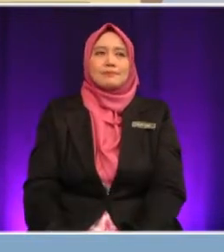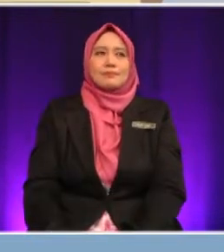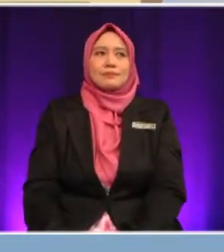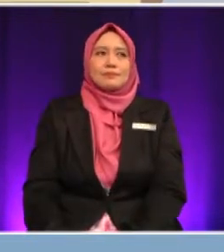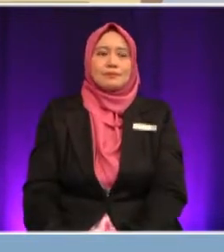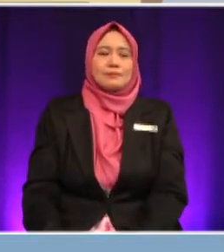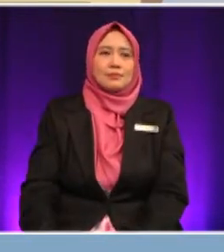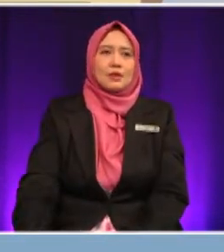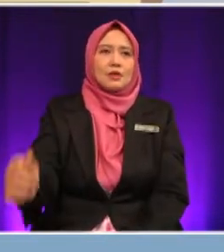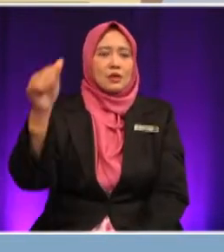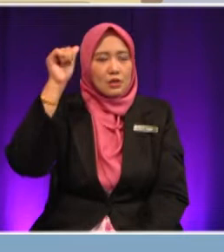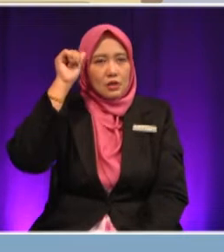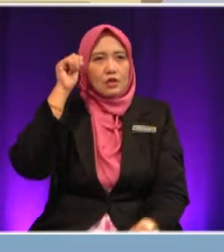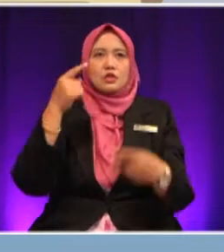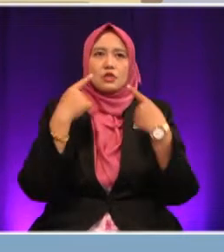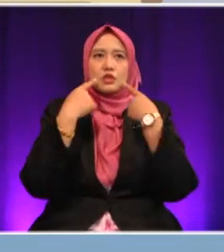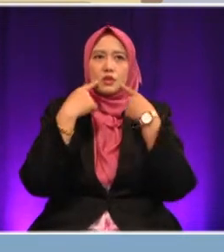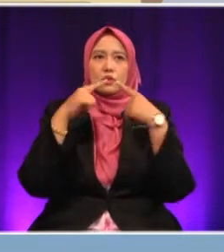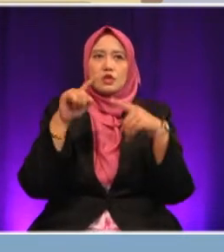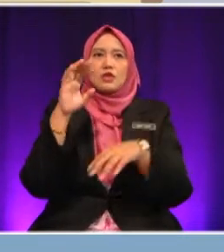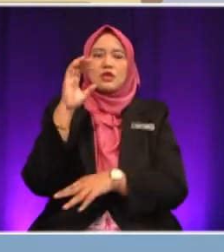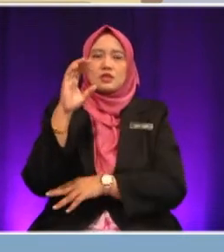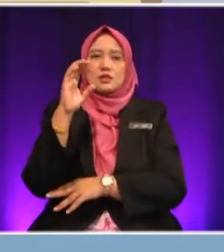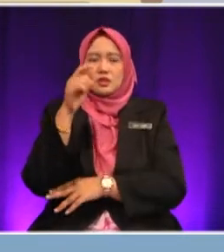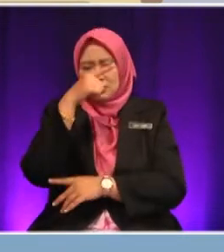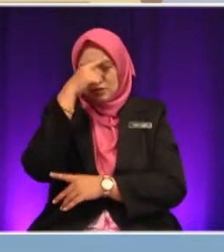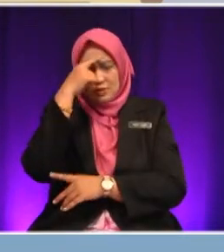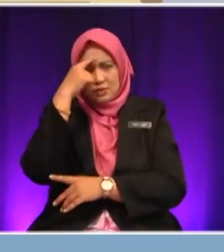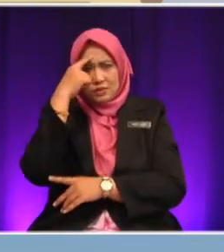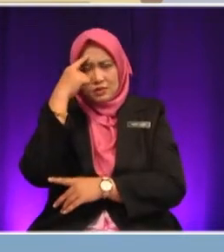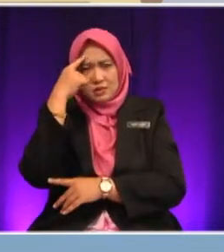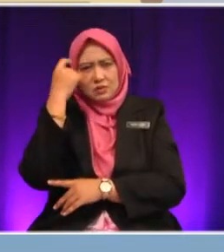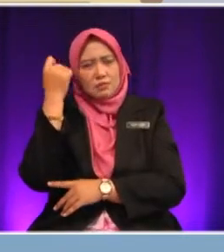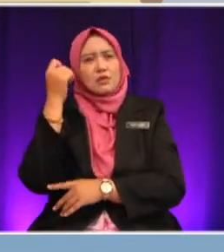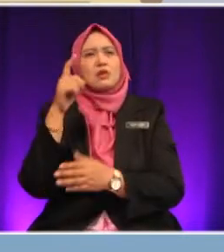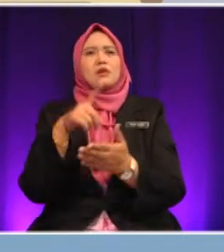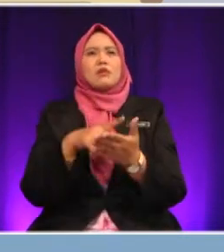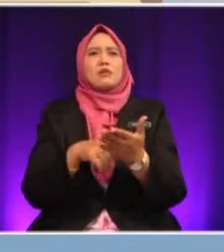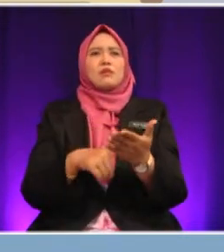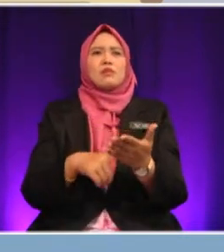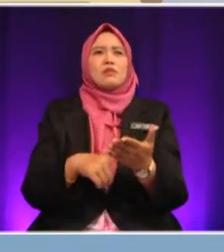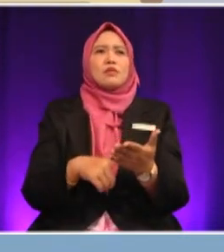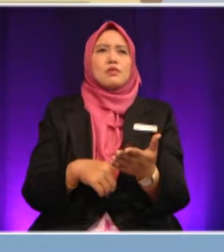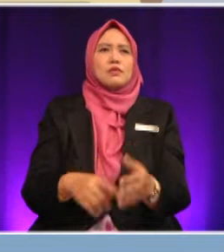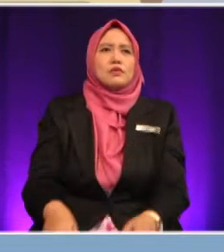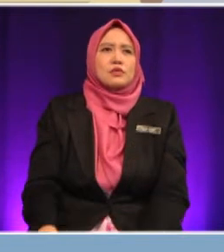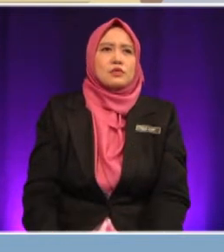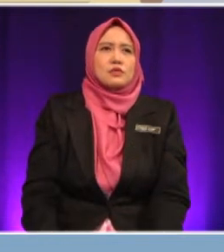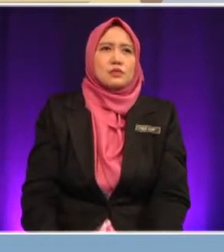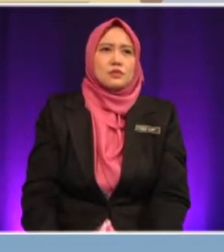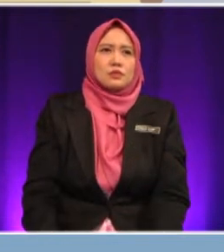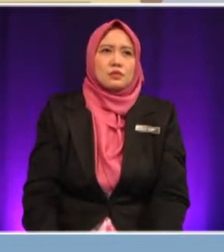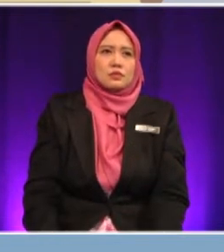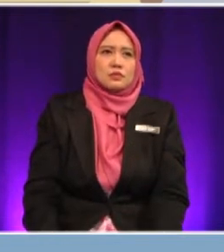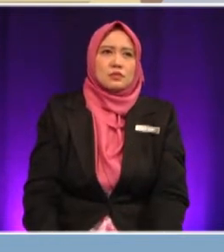jawab pembangunan mawe kiranya pengekspor jari coffee tidak mungkin tidak punya basuk